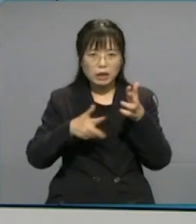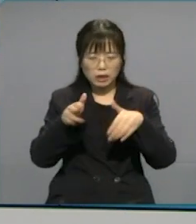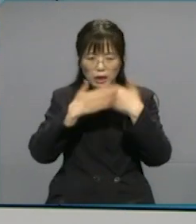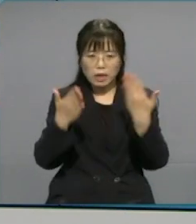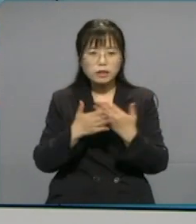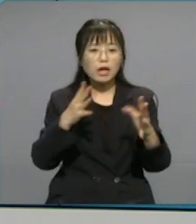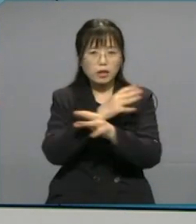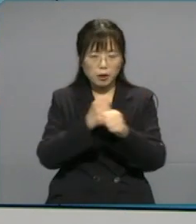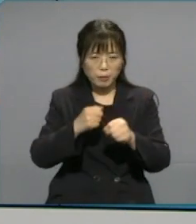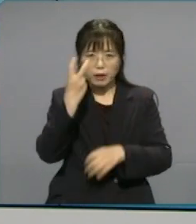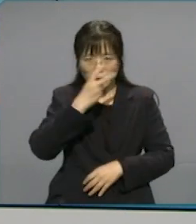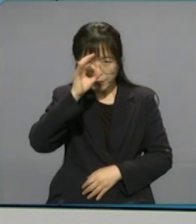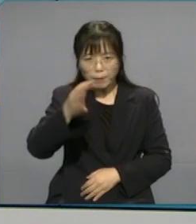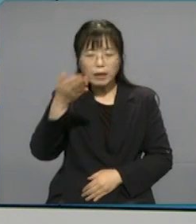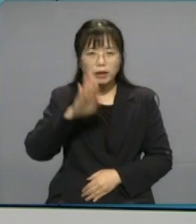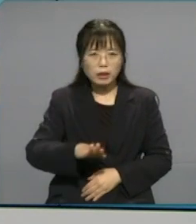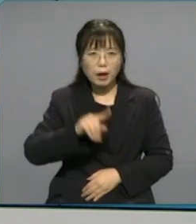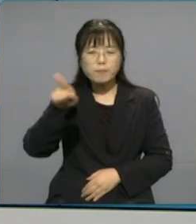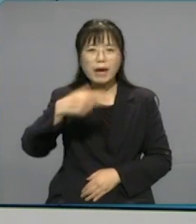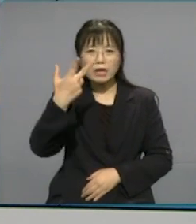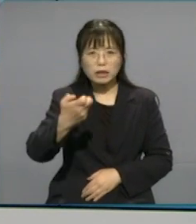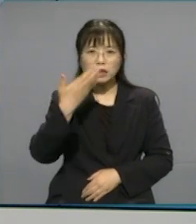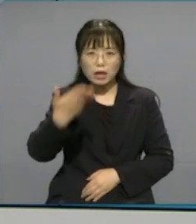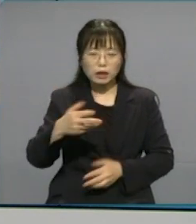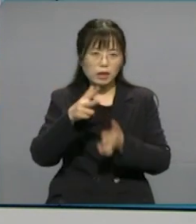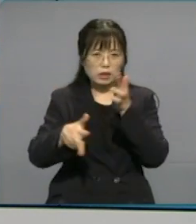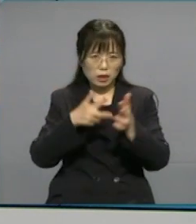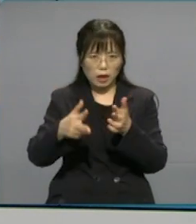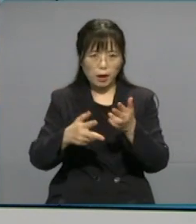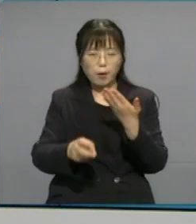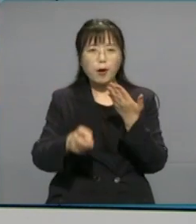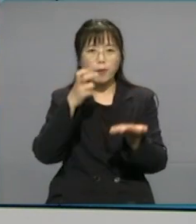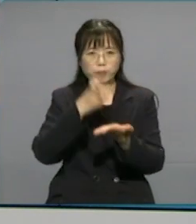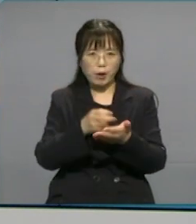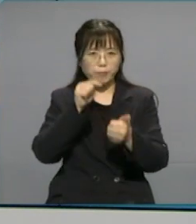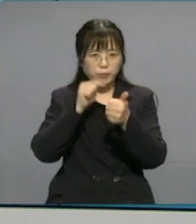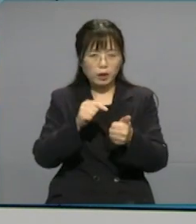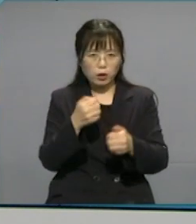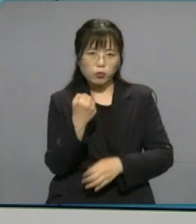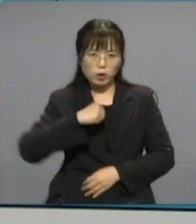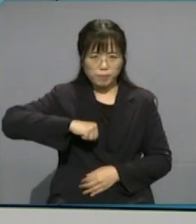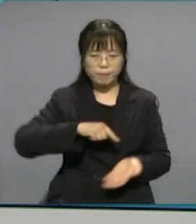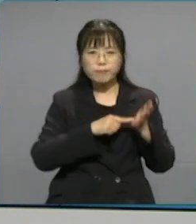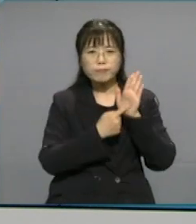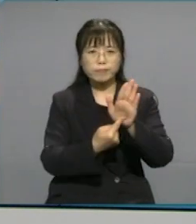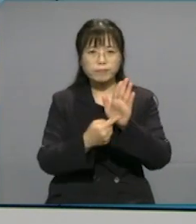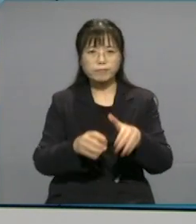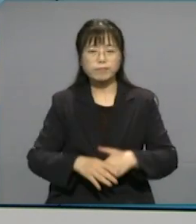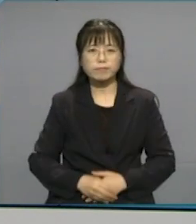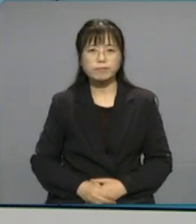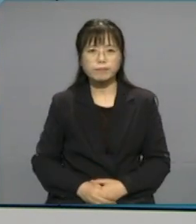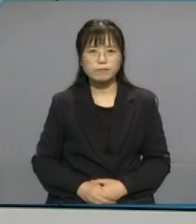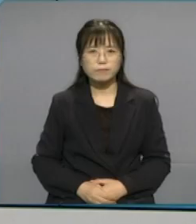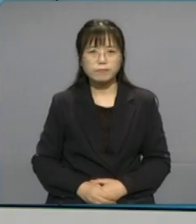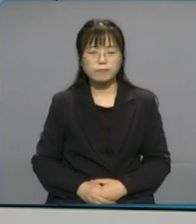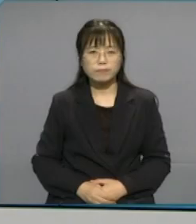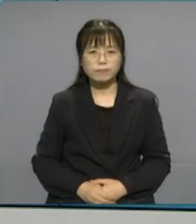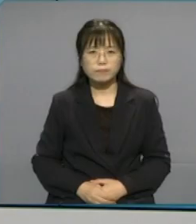단체 협약을 살펴봤는데 179개 기관이 법령을 위반한 것으로 나타났습니다. 유성훈